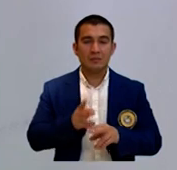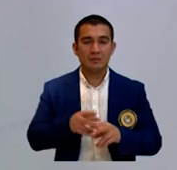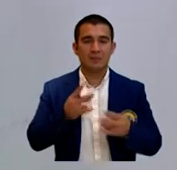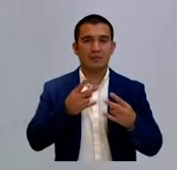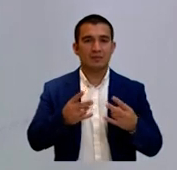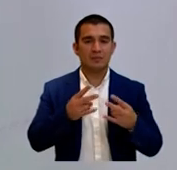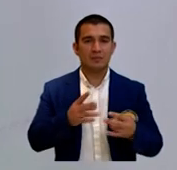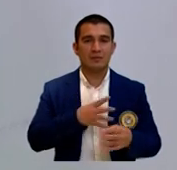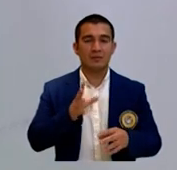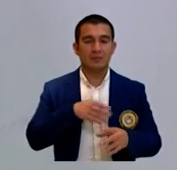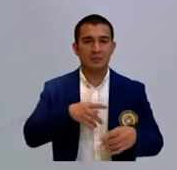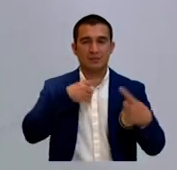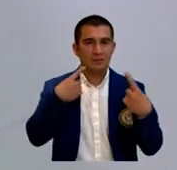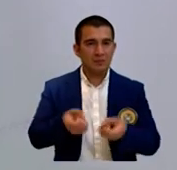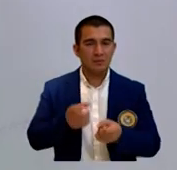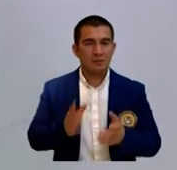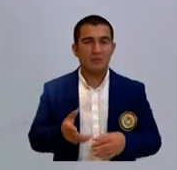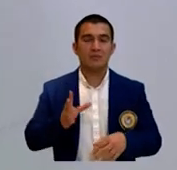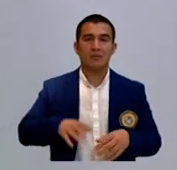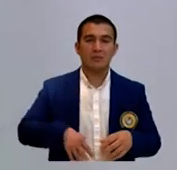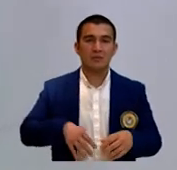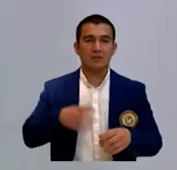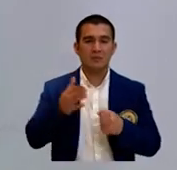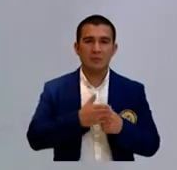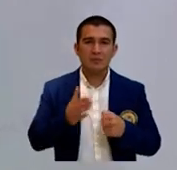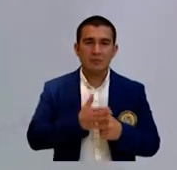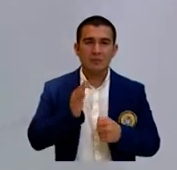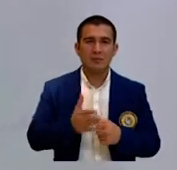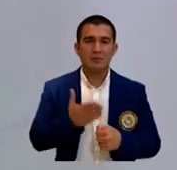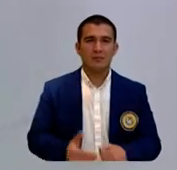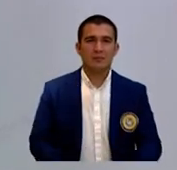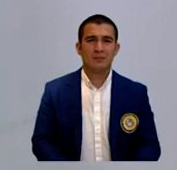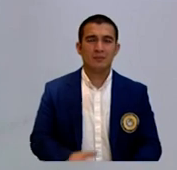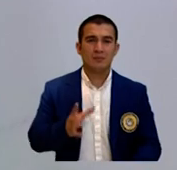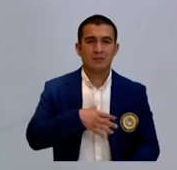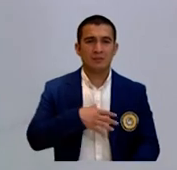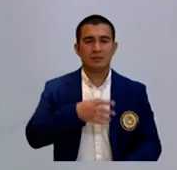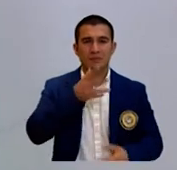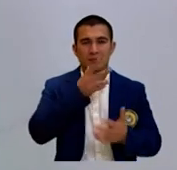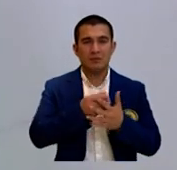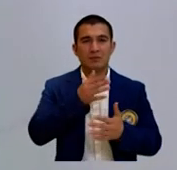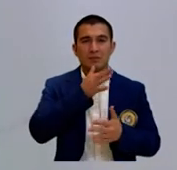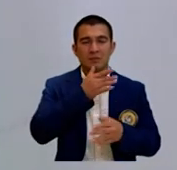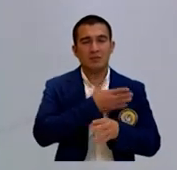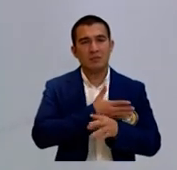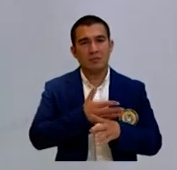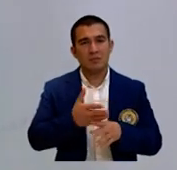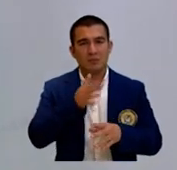olinadi va kaltaklanadi. Ming afsuski, oradan bir oz vaqt